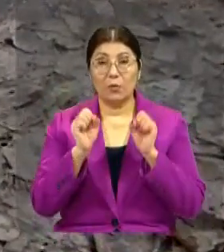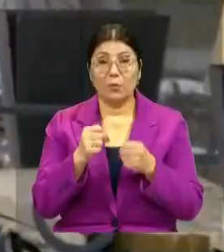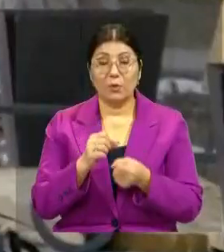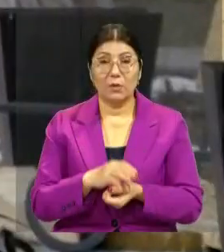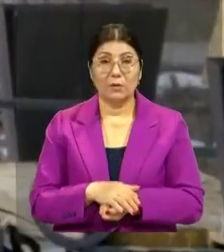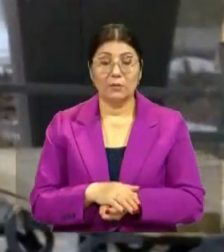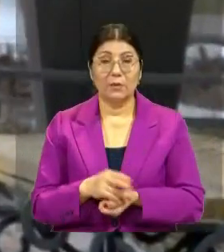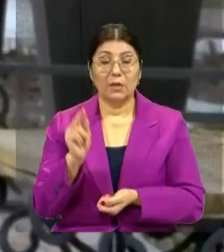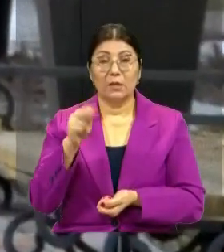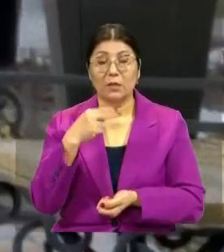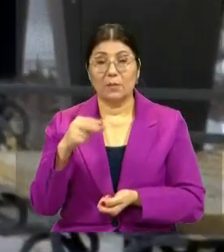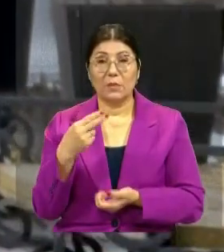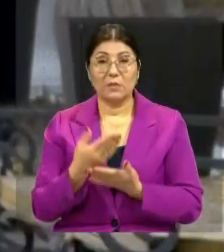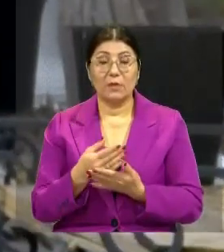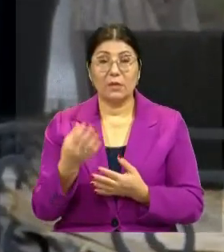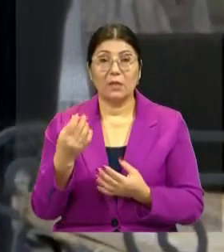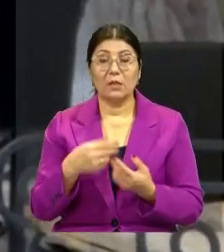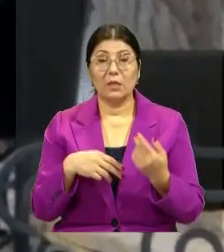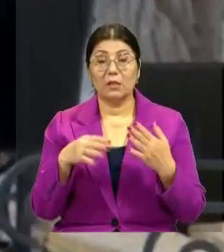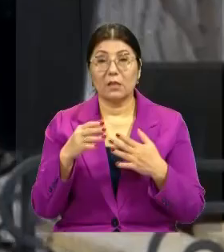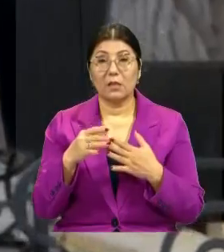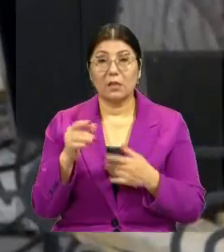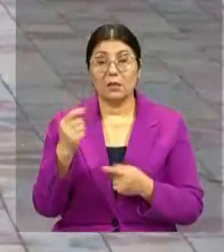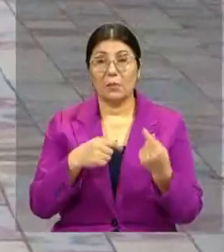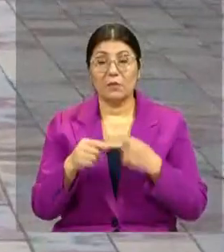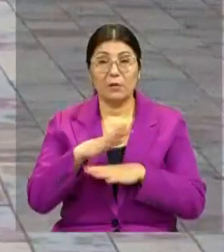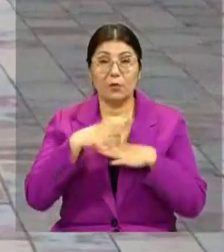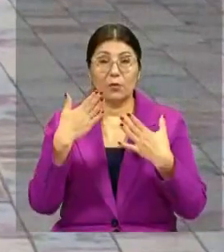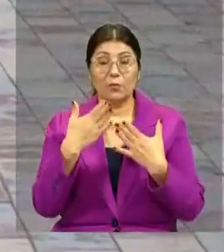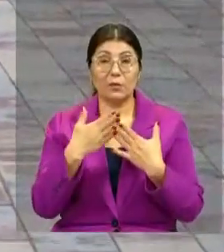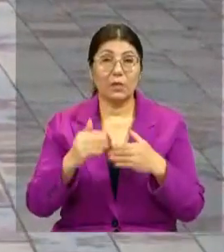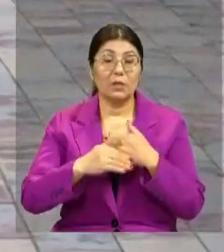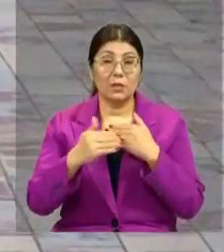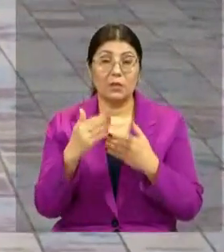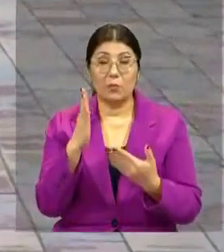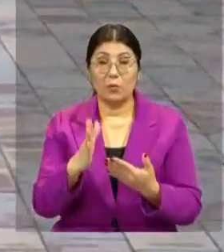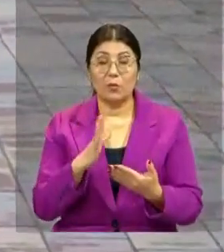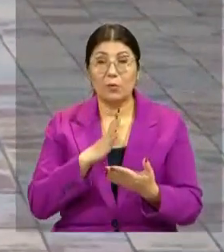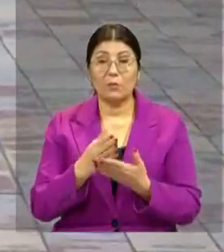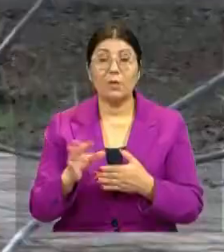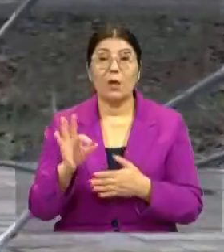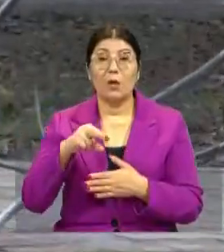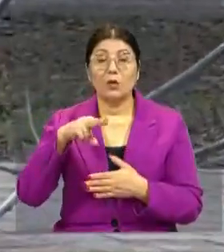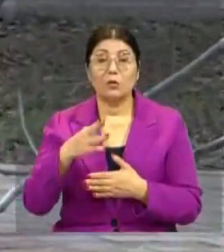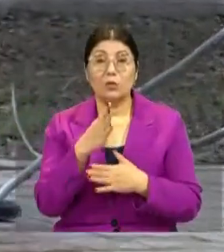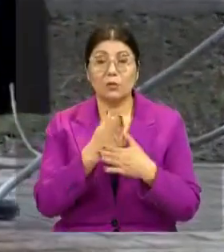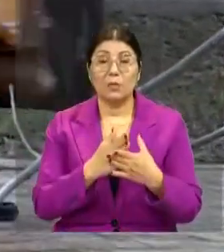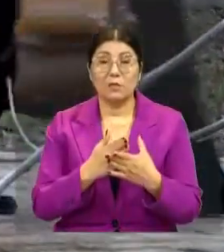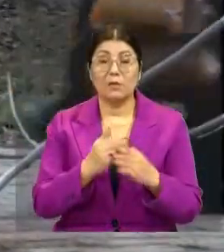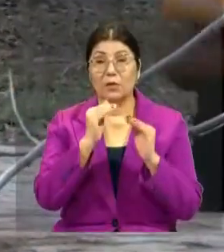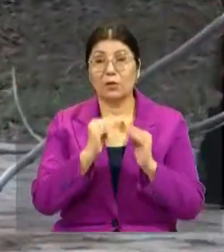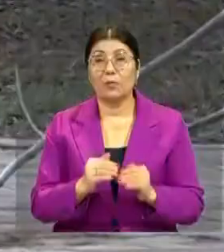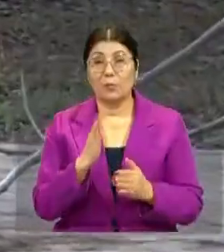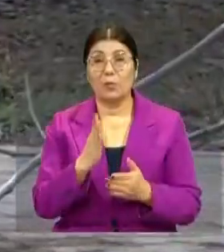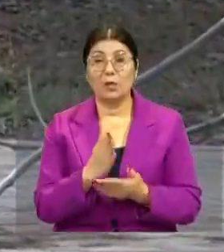болады. Желтоқсанда жауын шашын республиканың басым бөлігінде нормаға жақын. Республиканың солтүстік жартысында нормадан төмен болады